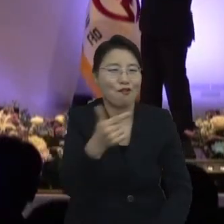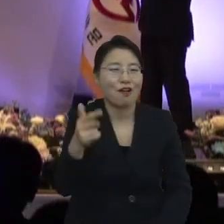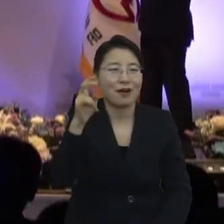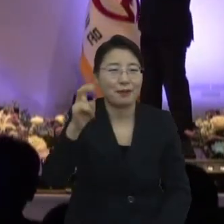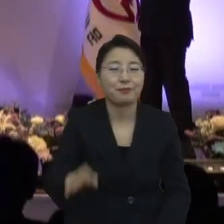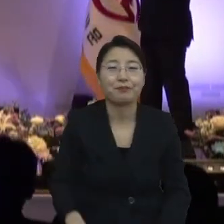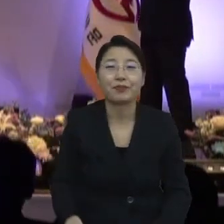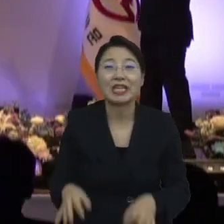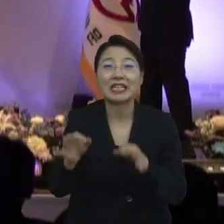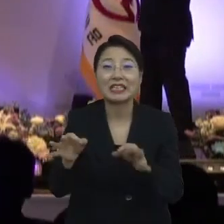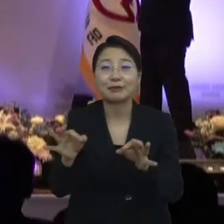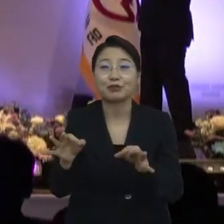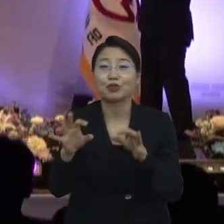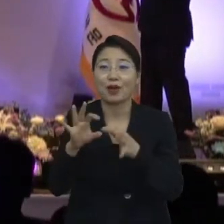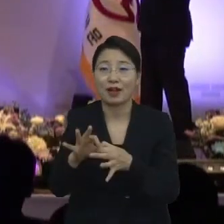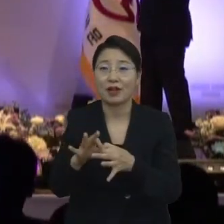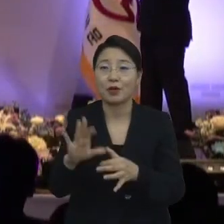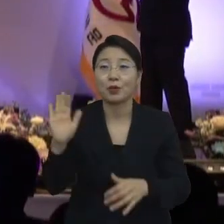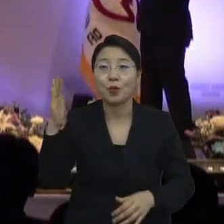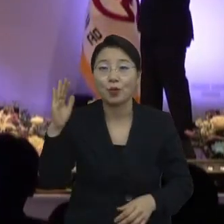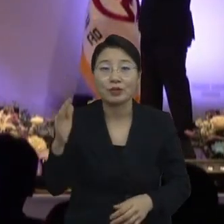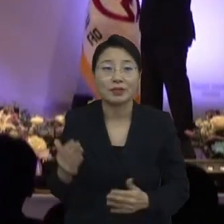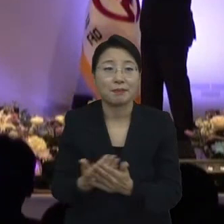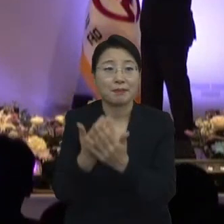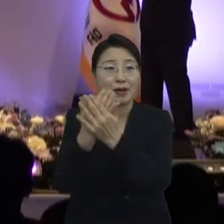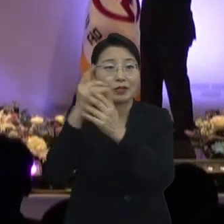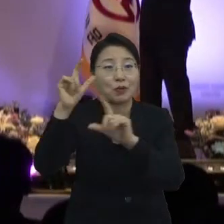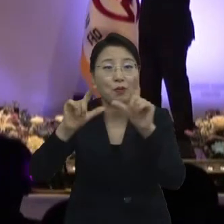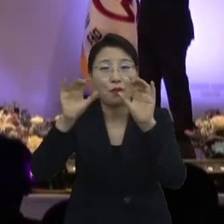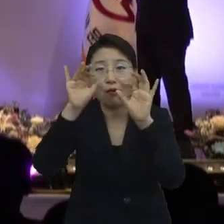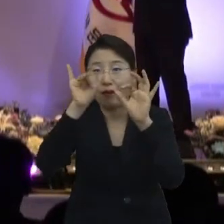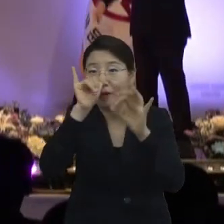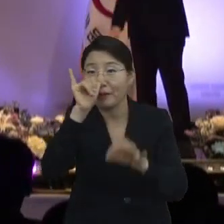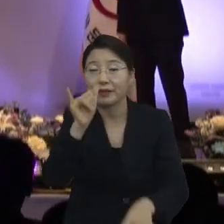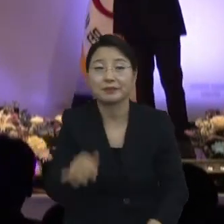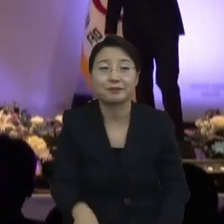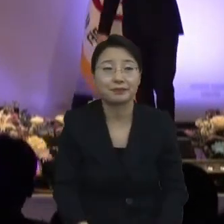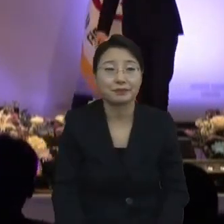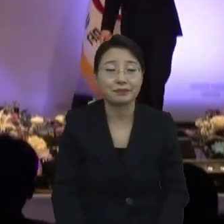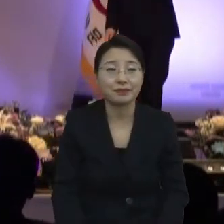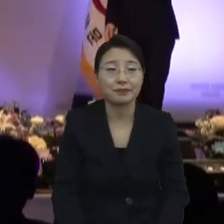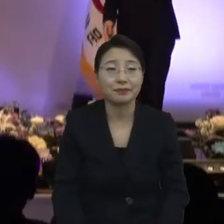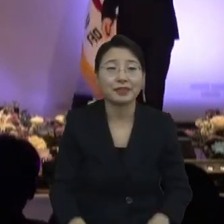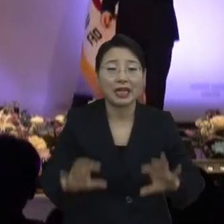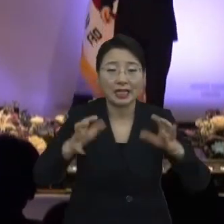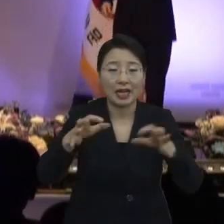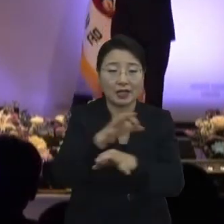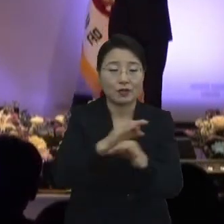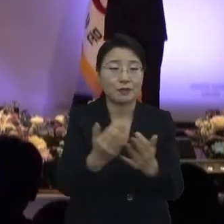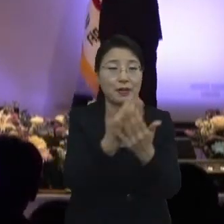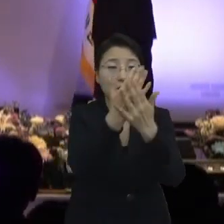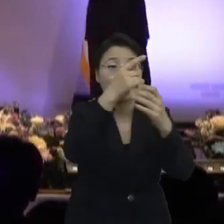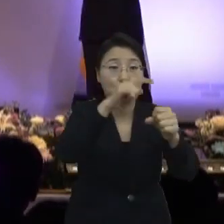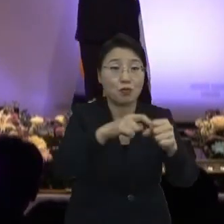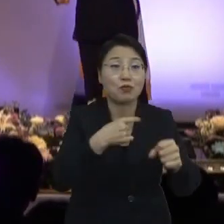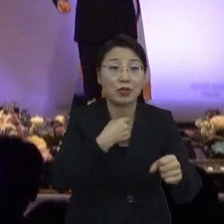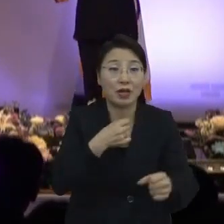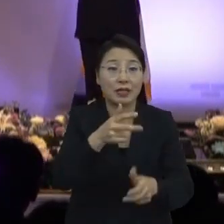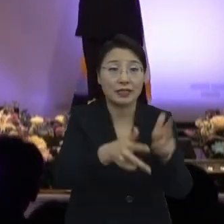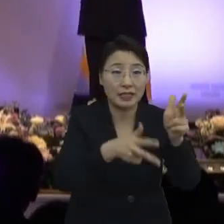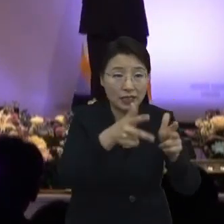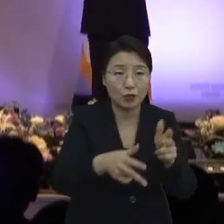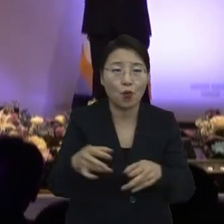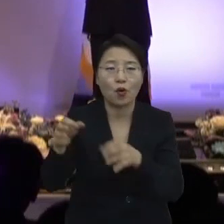금융 순위를 지금 보고 계십니다. 최근 급상승한 모습을 보고 계시고요. 나라가 경제 발전하려면 제조업과